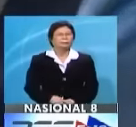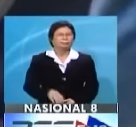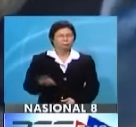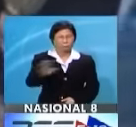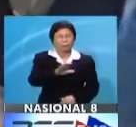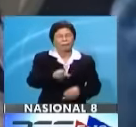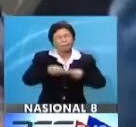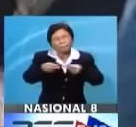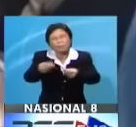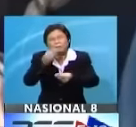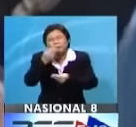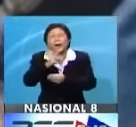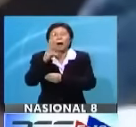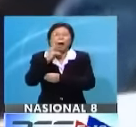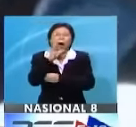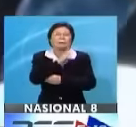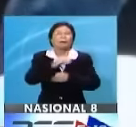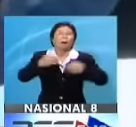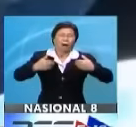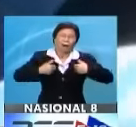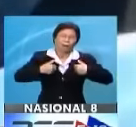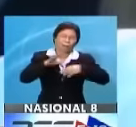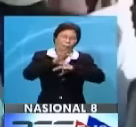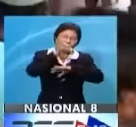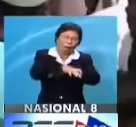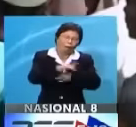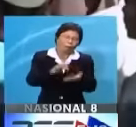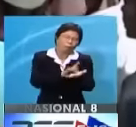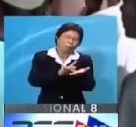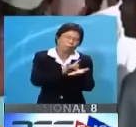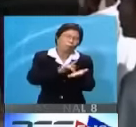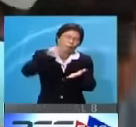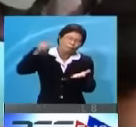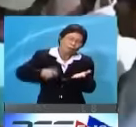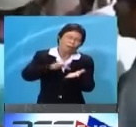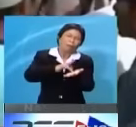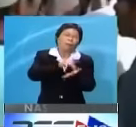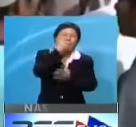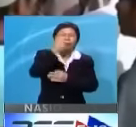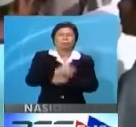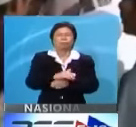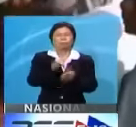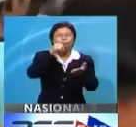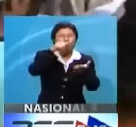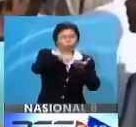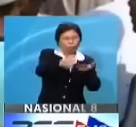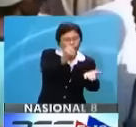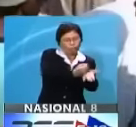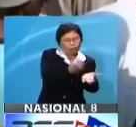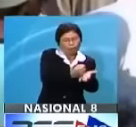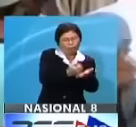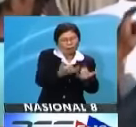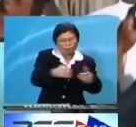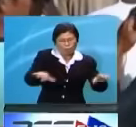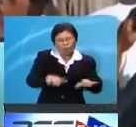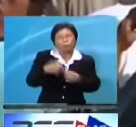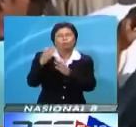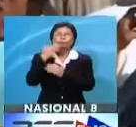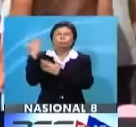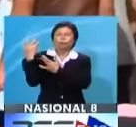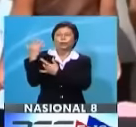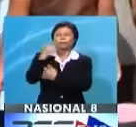Mereka diberi makanan, air dan ada yang terpaksa mendapat rawatan perubatan. Proses dokumentasi sedang dilakukan bagi menunggu